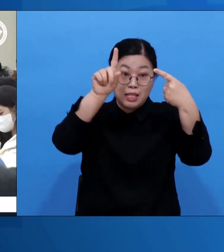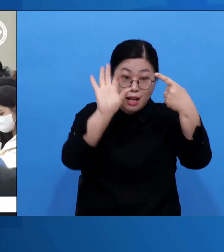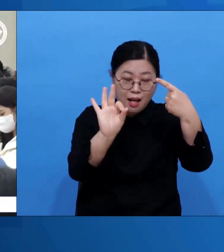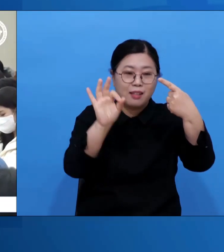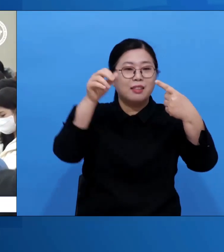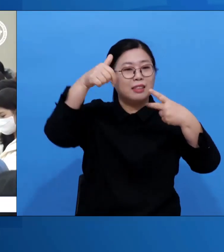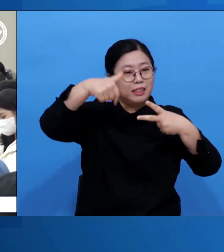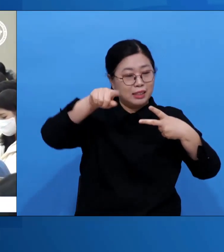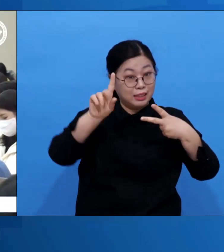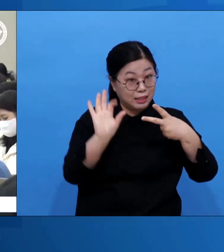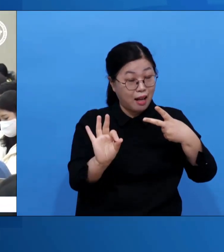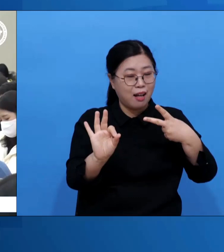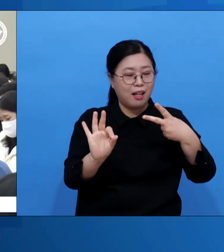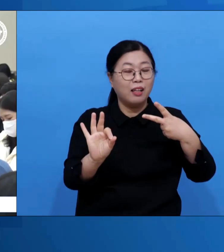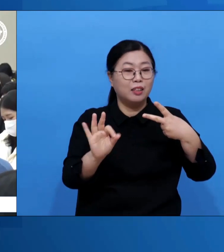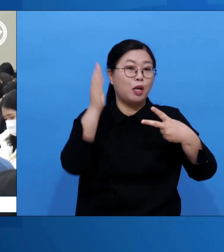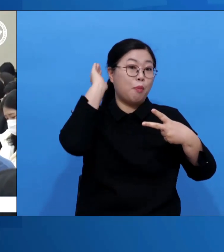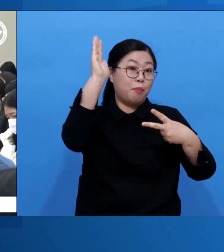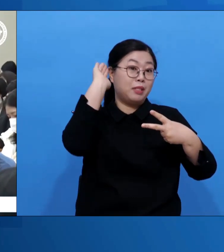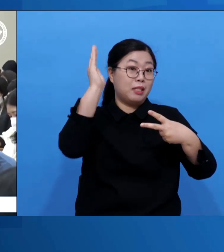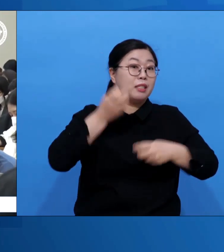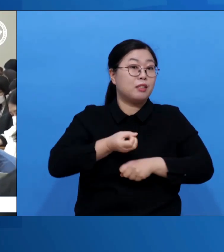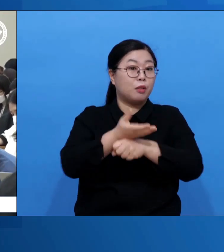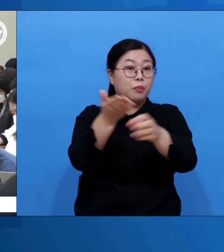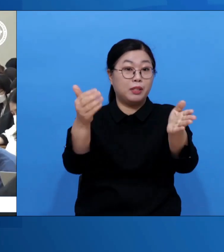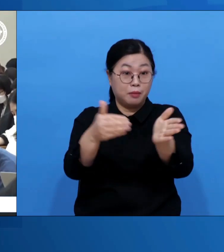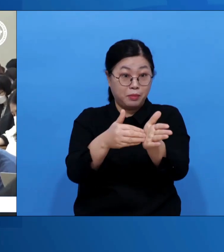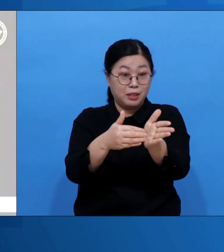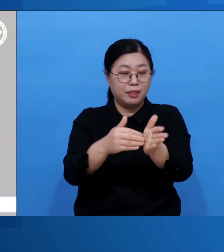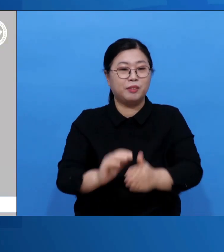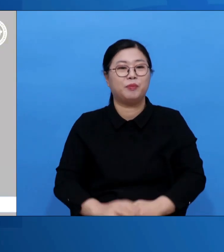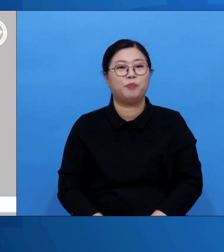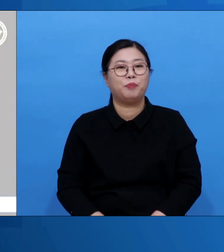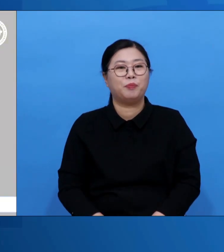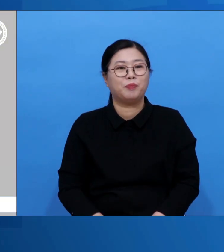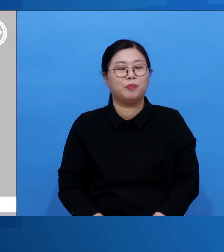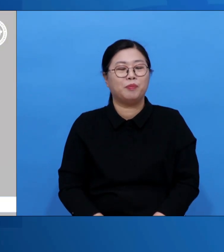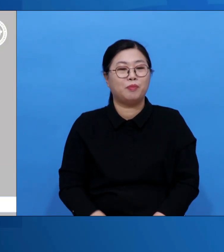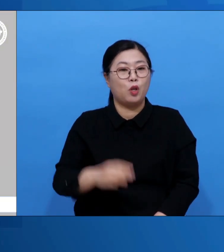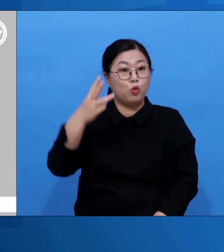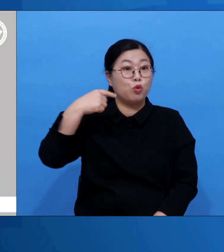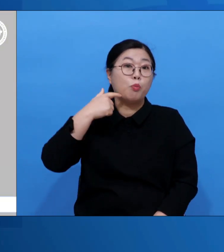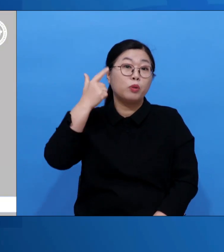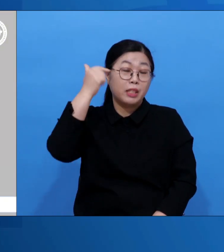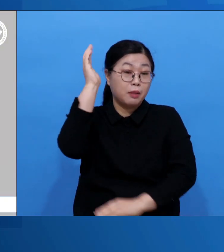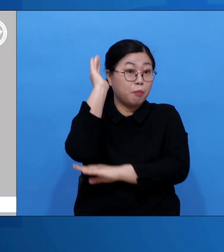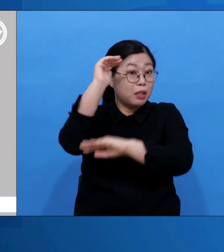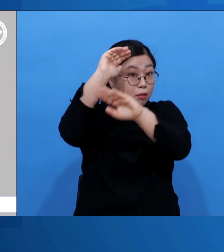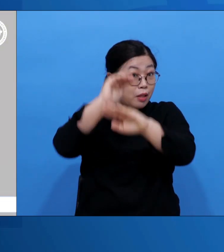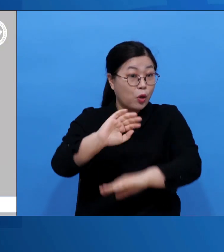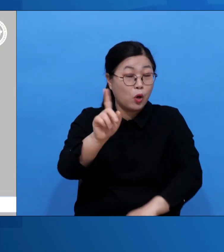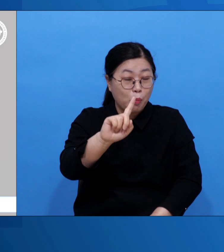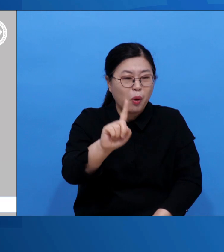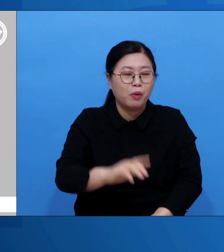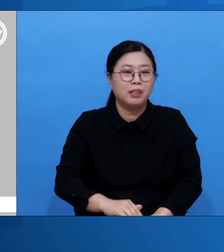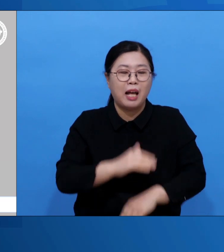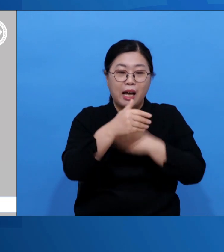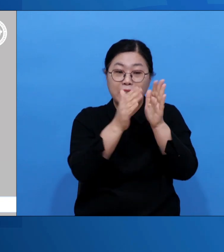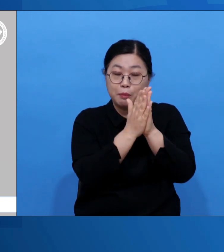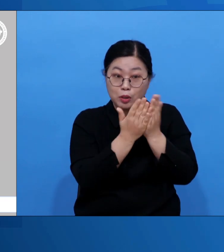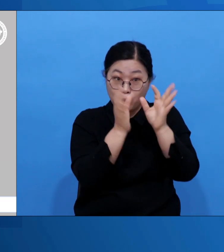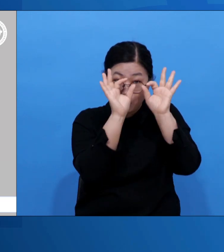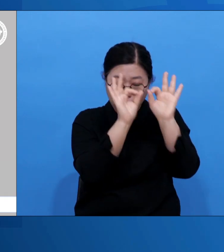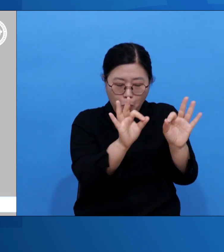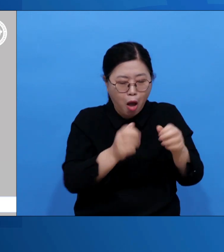2강 하나님의 것을 작품으로라는 말씀이 선포됐습니다. 류광수 목사는 성경에는 경쟁에서 이긴